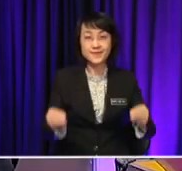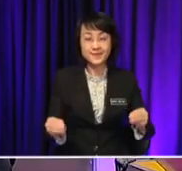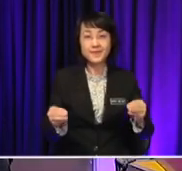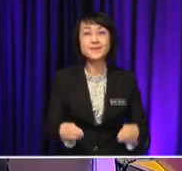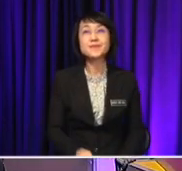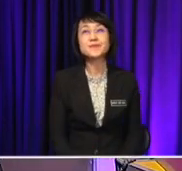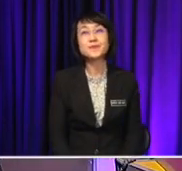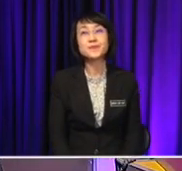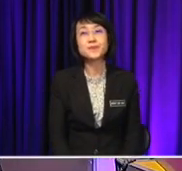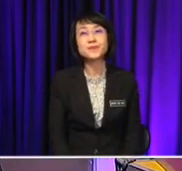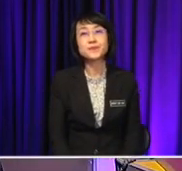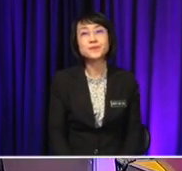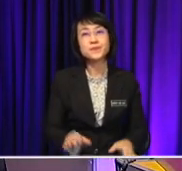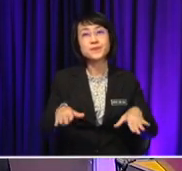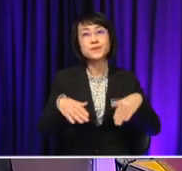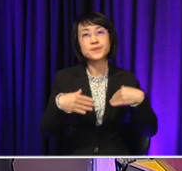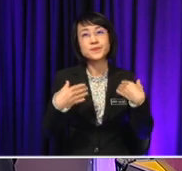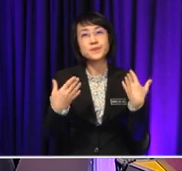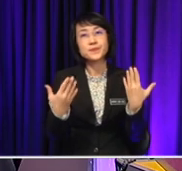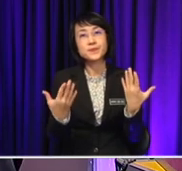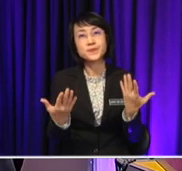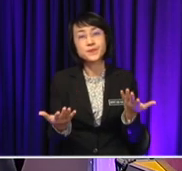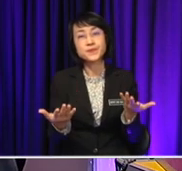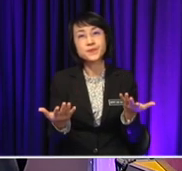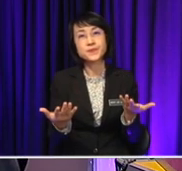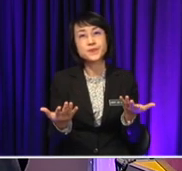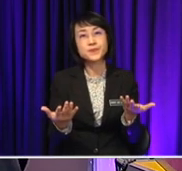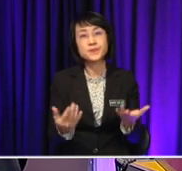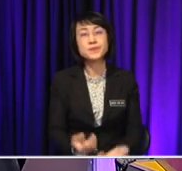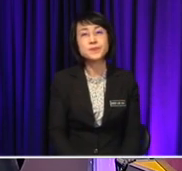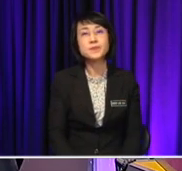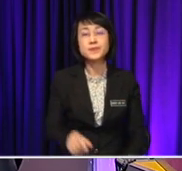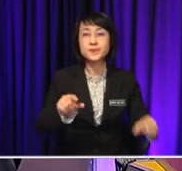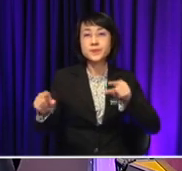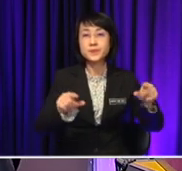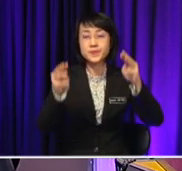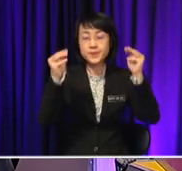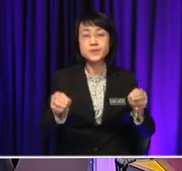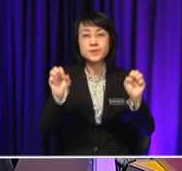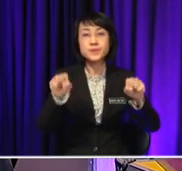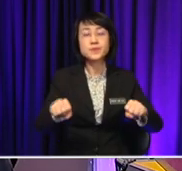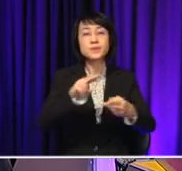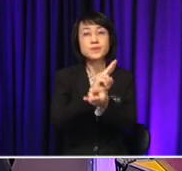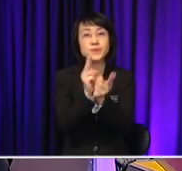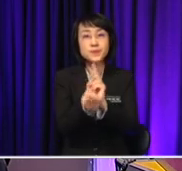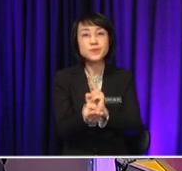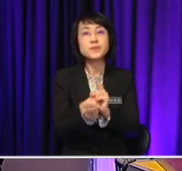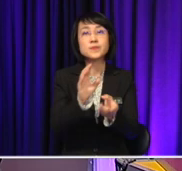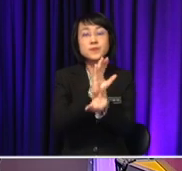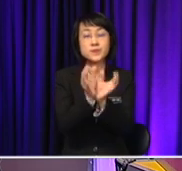Bagaimana manusia ini boleh merubah Cuaca dan boleh mengubah iklim sesuatu kawasan Oke Apakah tindakan manusia yang